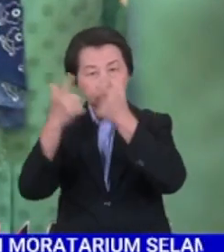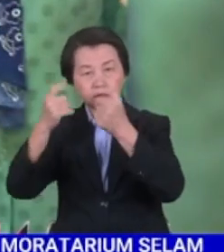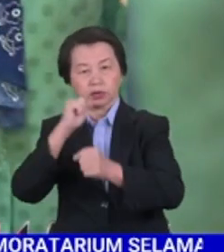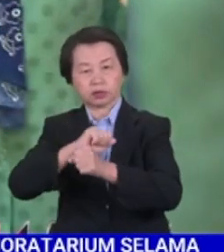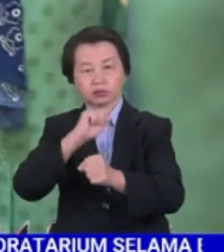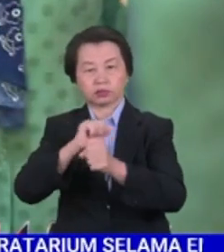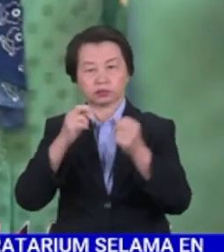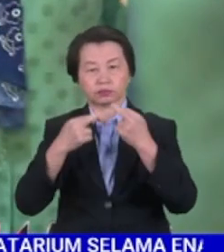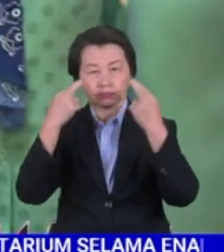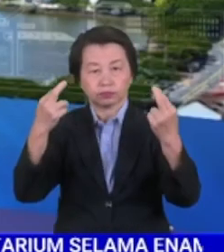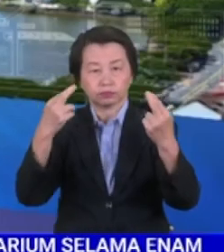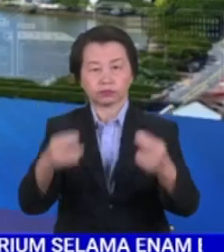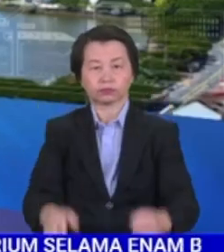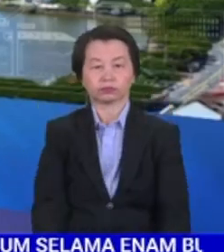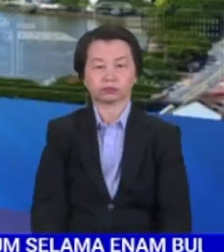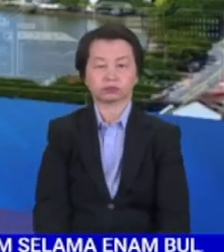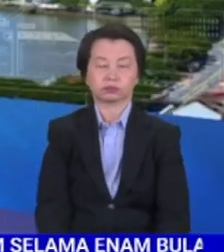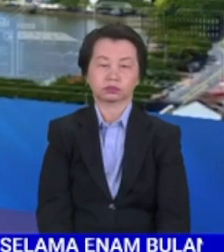kerja rasmi.